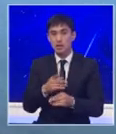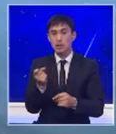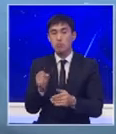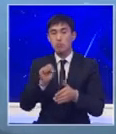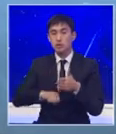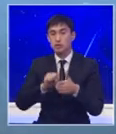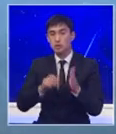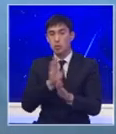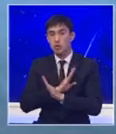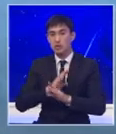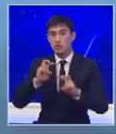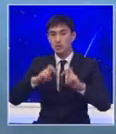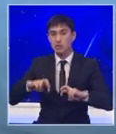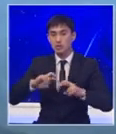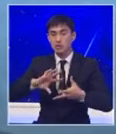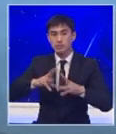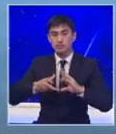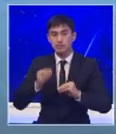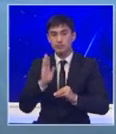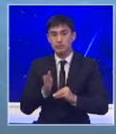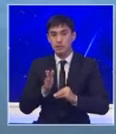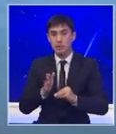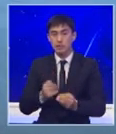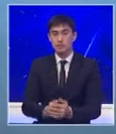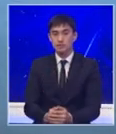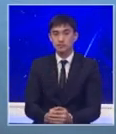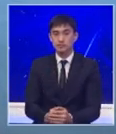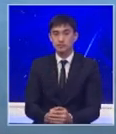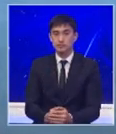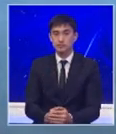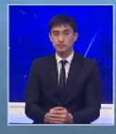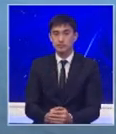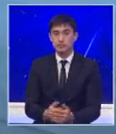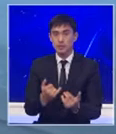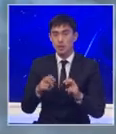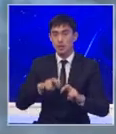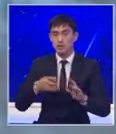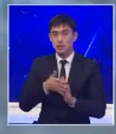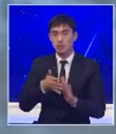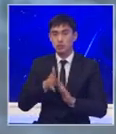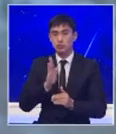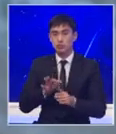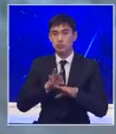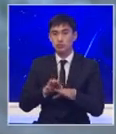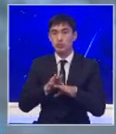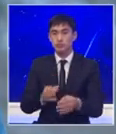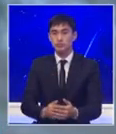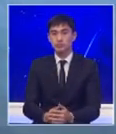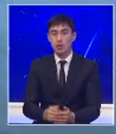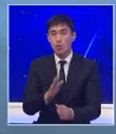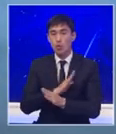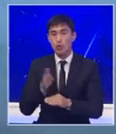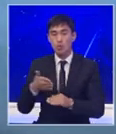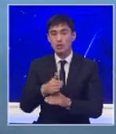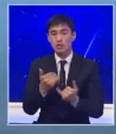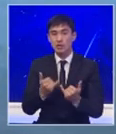қырылғанын, яғни шабақтардың неден қырылғанын туралы қазір анықталу жүріліп атыр. Өлген